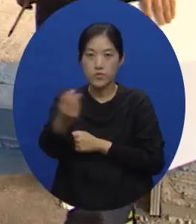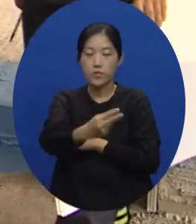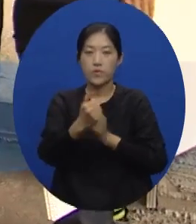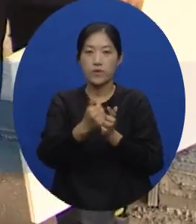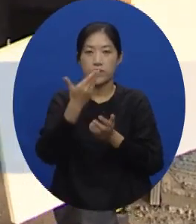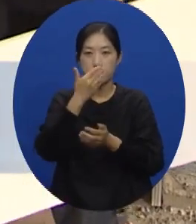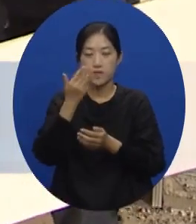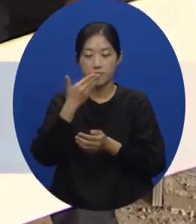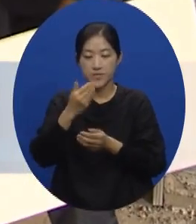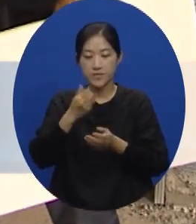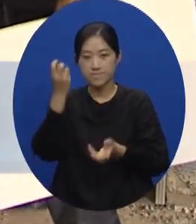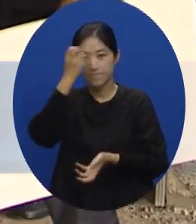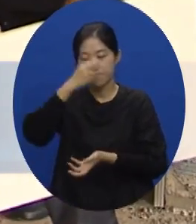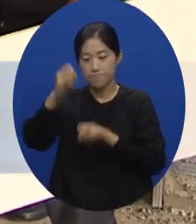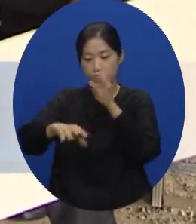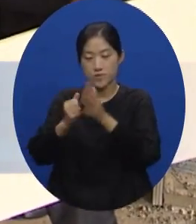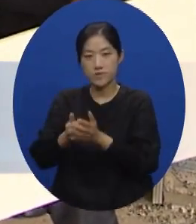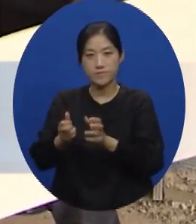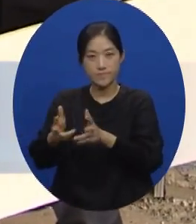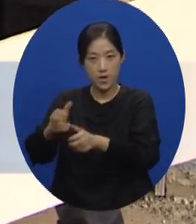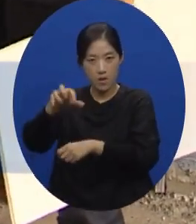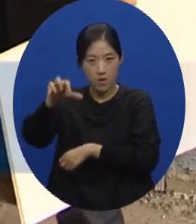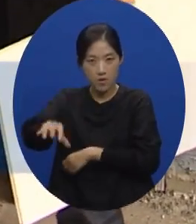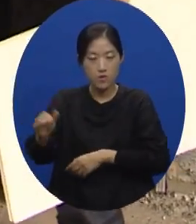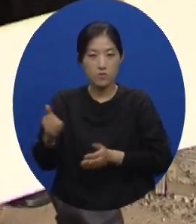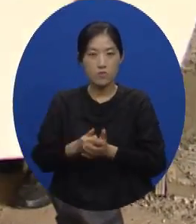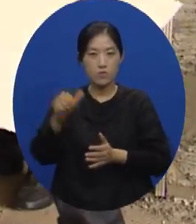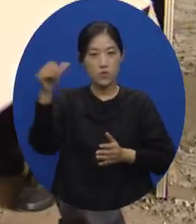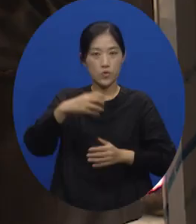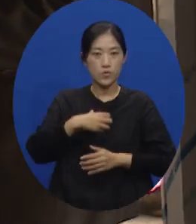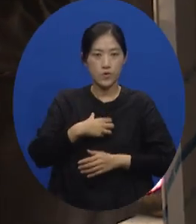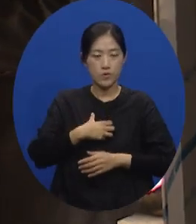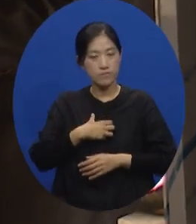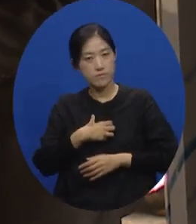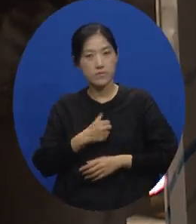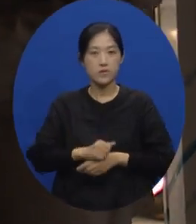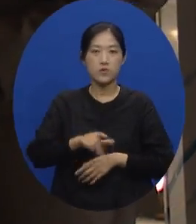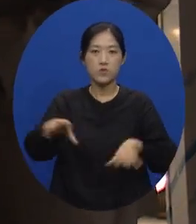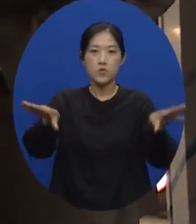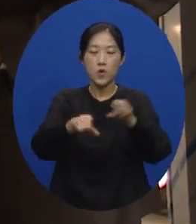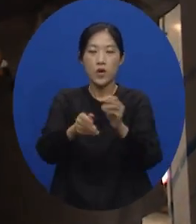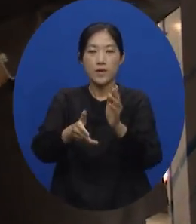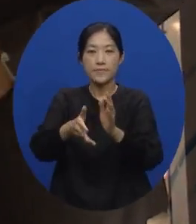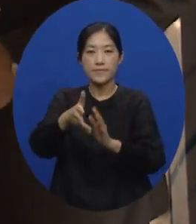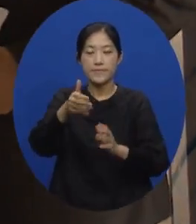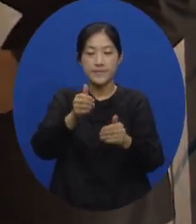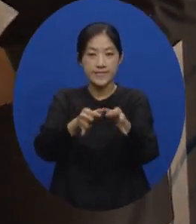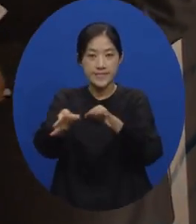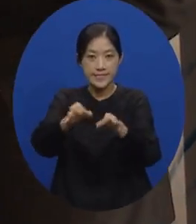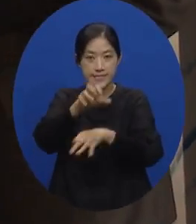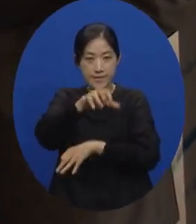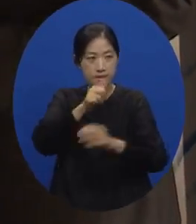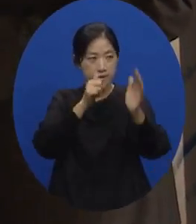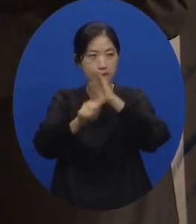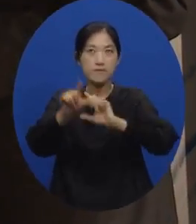음식물 자원화시설, 재난 위험에 처한 오산 종합시장 등의 현장을 방문해 현황을